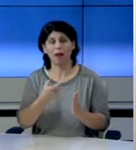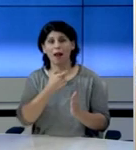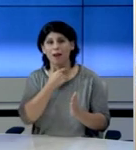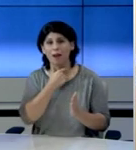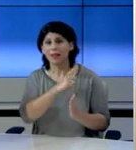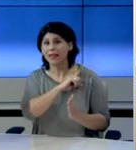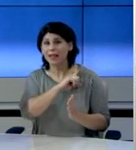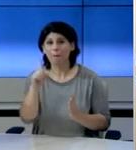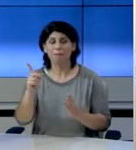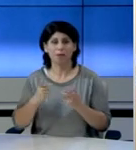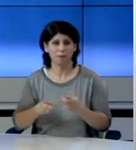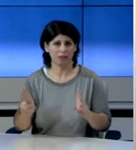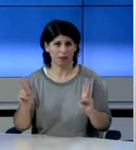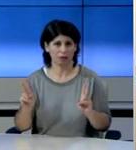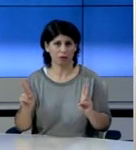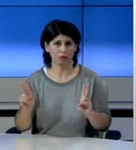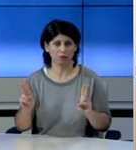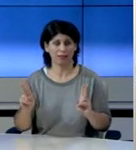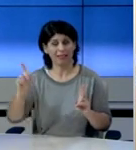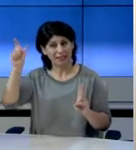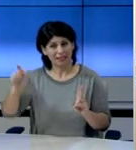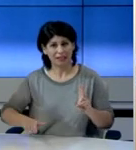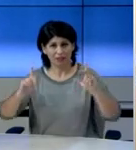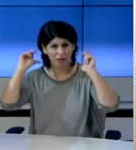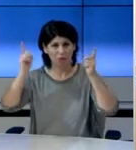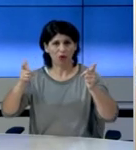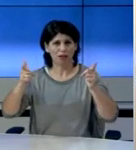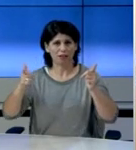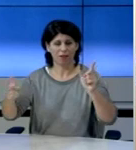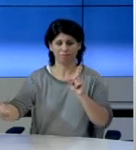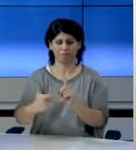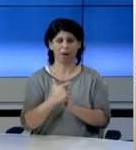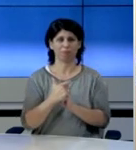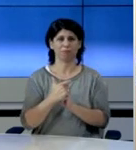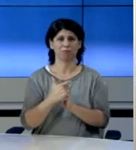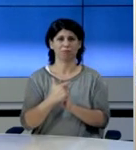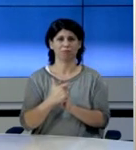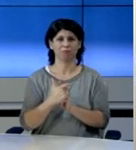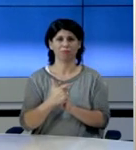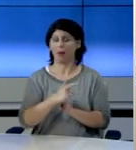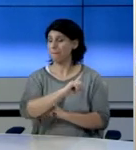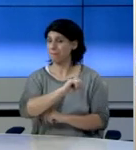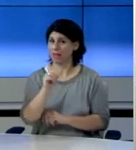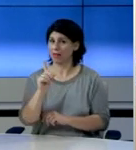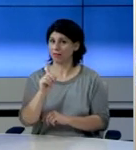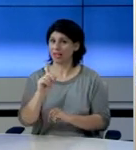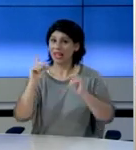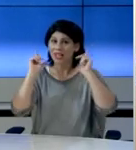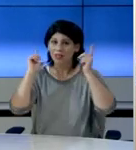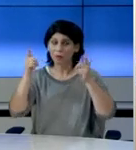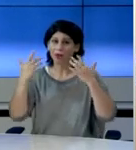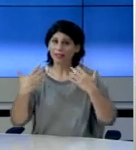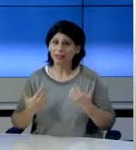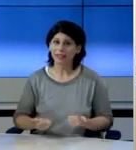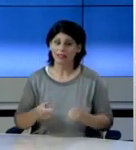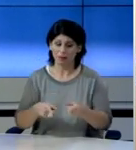μην επιτρέψουμε να μπει η ίδια δημοκρατία μας σε καραντίνα. Η δημοκρατία μας βρίσκεται